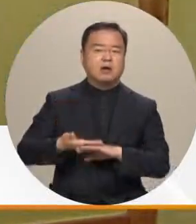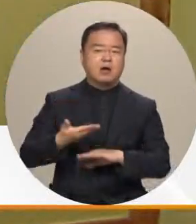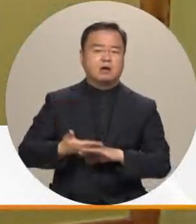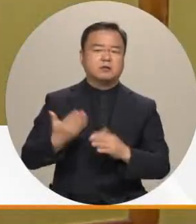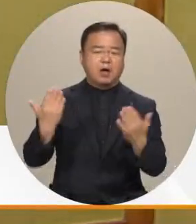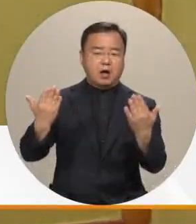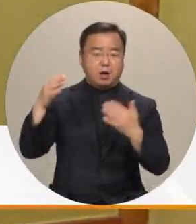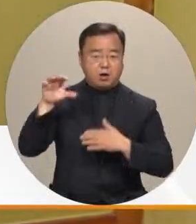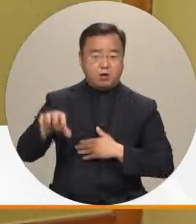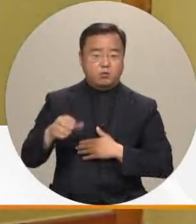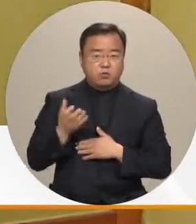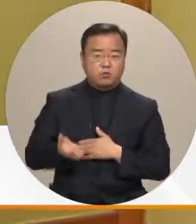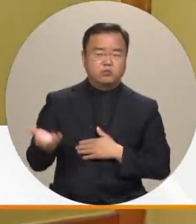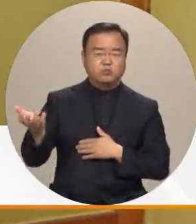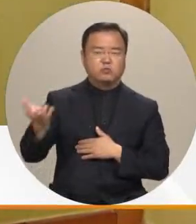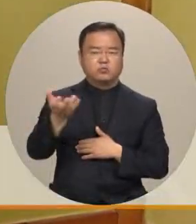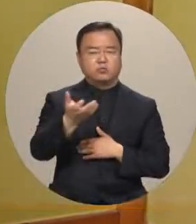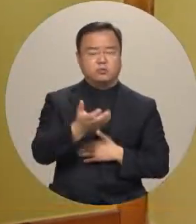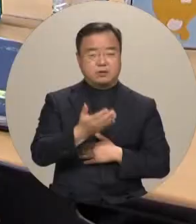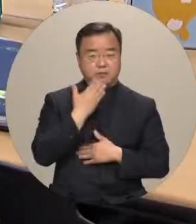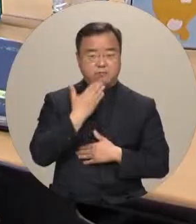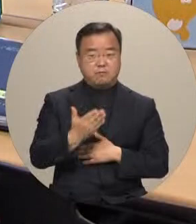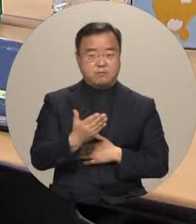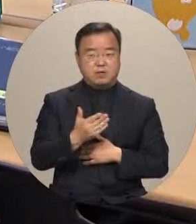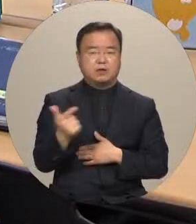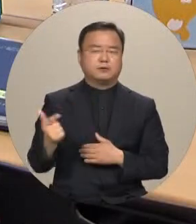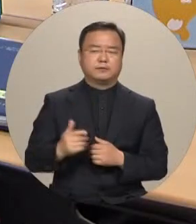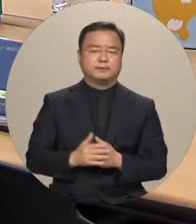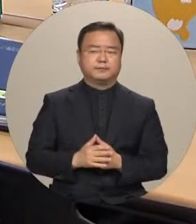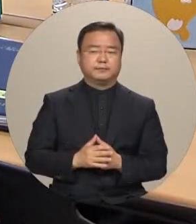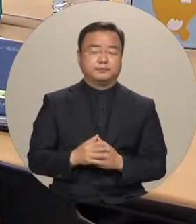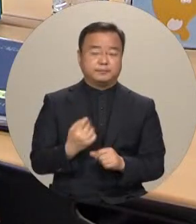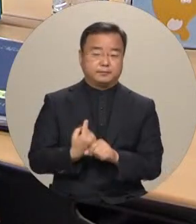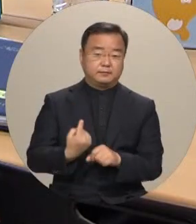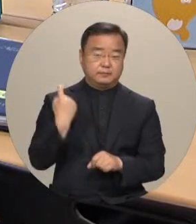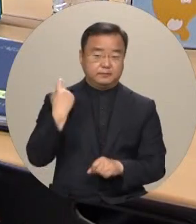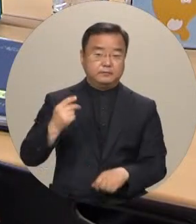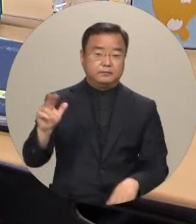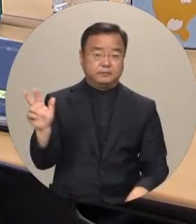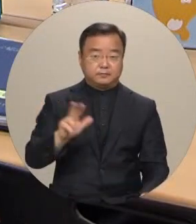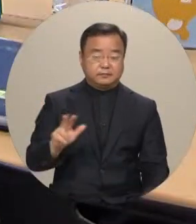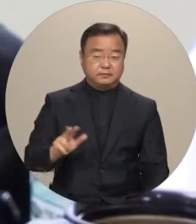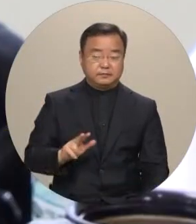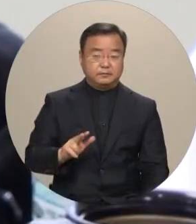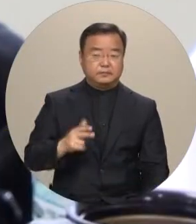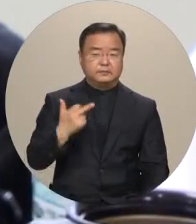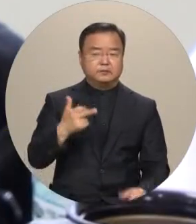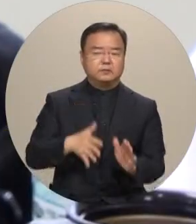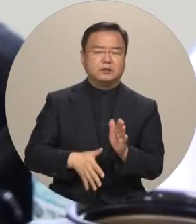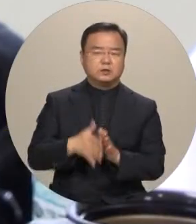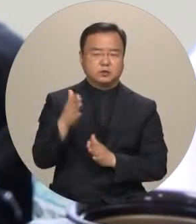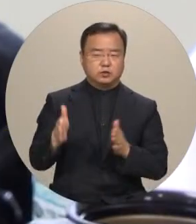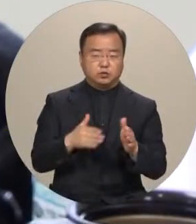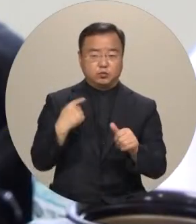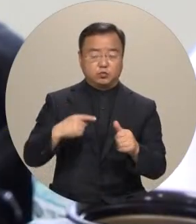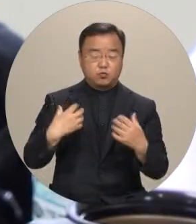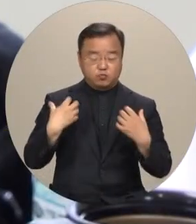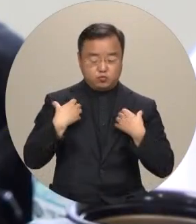하고 있을 가능성이 크기 때문에 지난해 전국 17개 시도교육청의 전문 상담교사